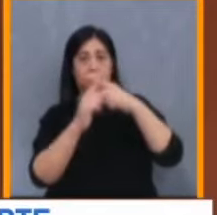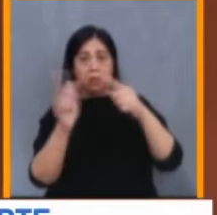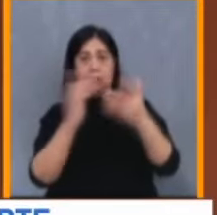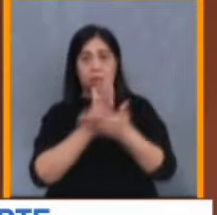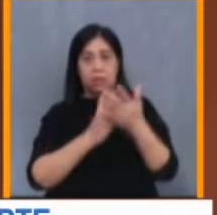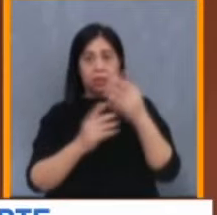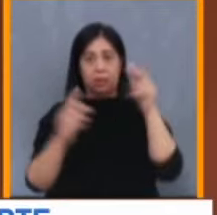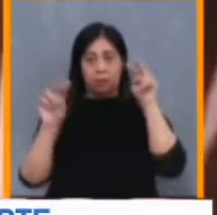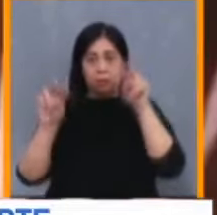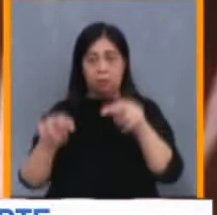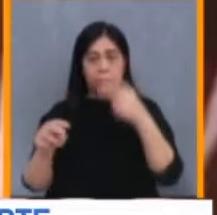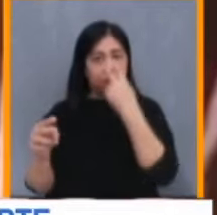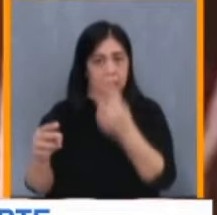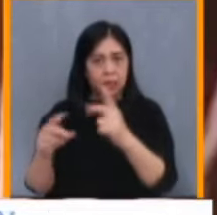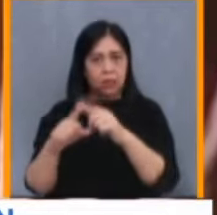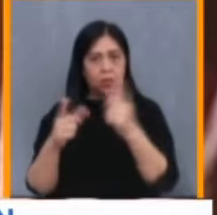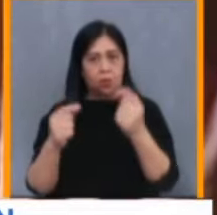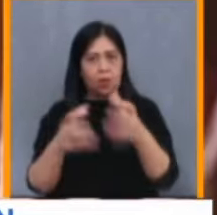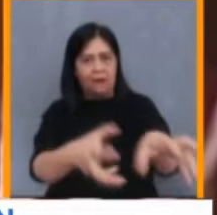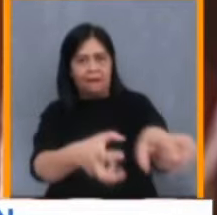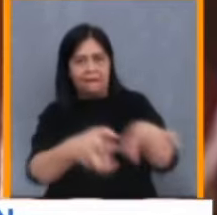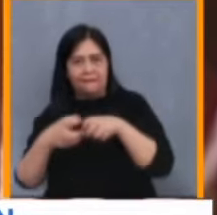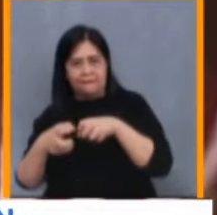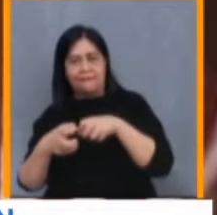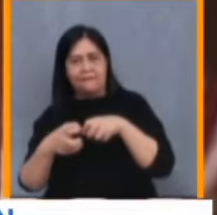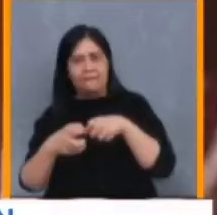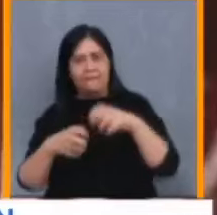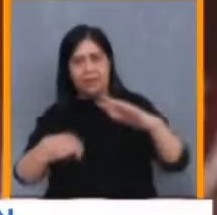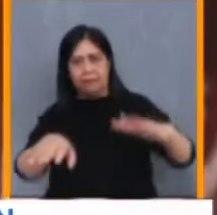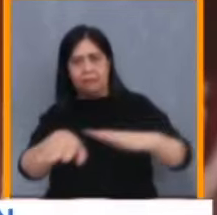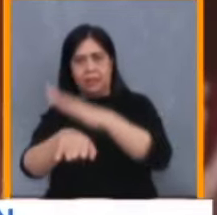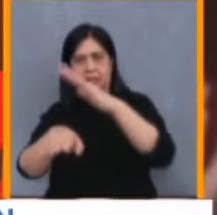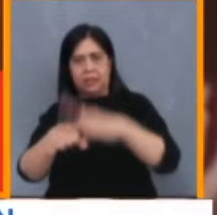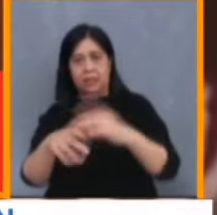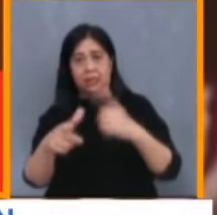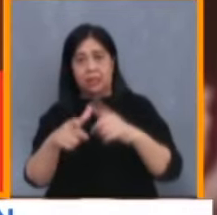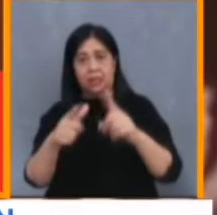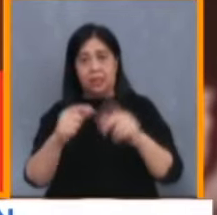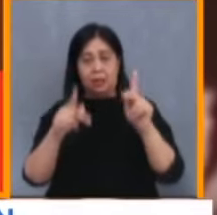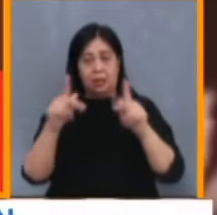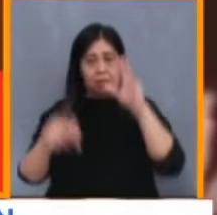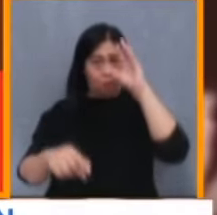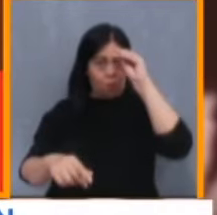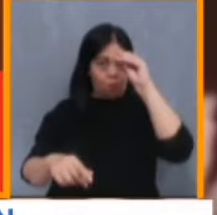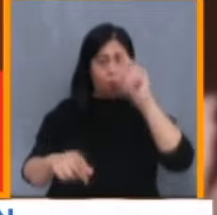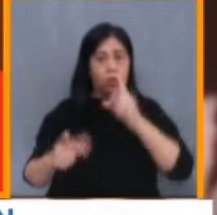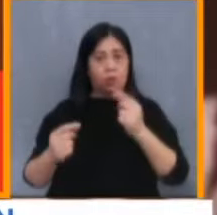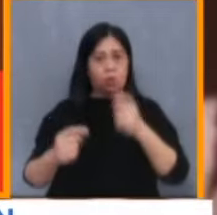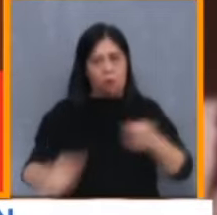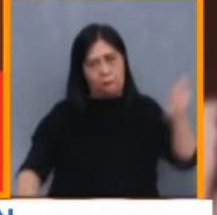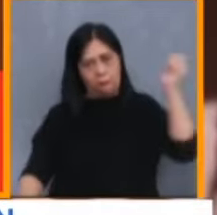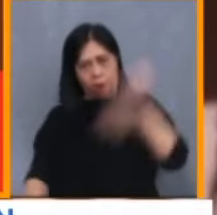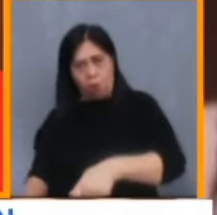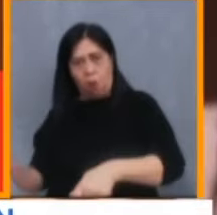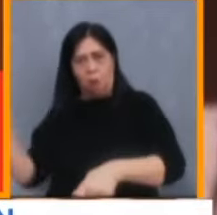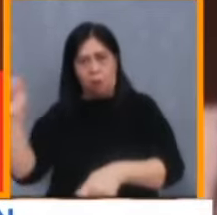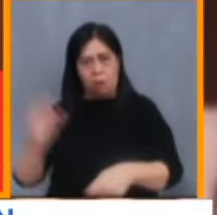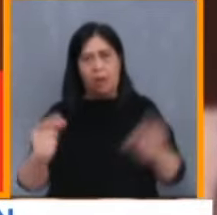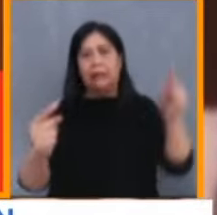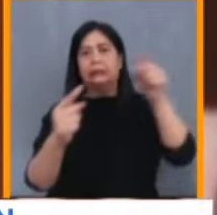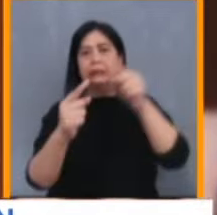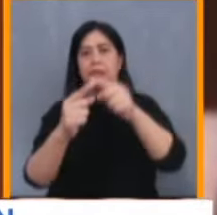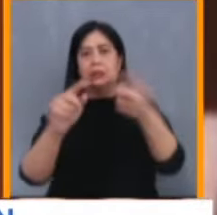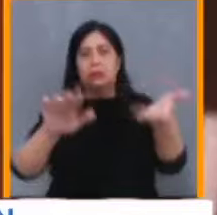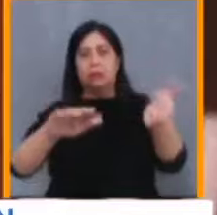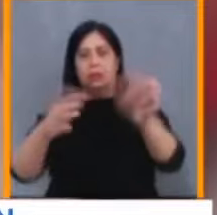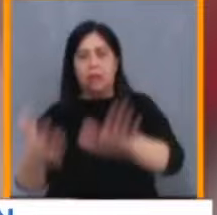ang paghila sa pating sa pampang at pinagtulungan ng ilang kalalakihan na hampasin hanggang mamatay. Pinagkaguluhan ito